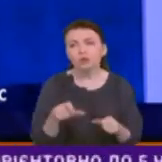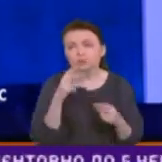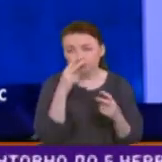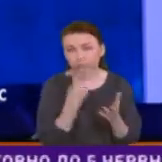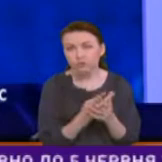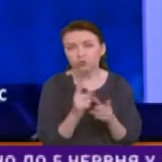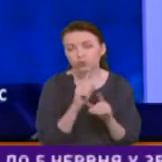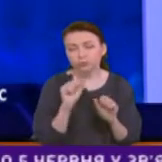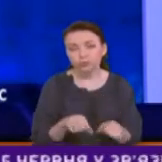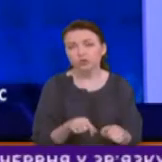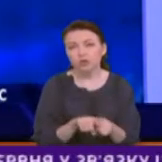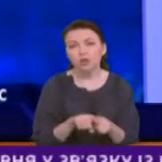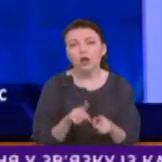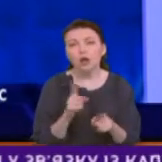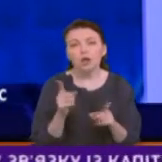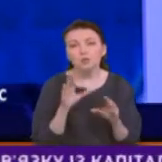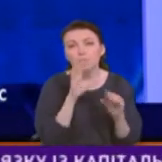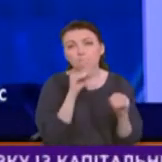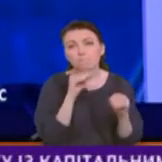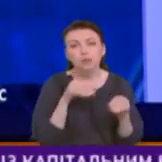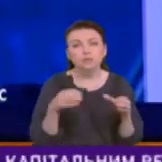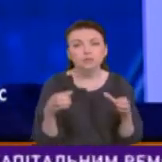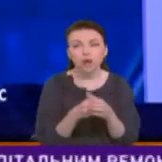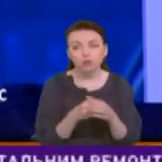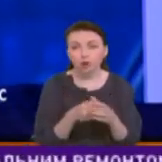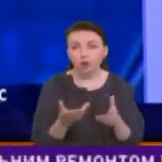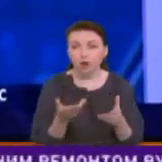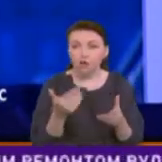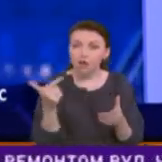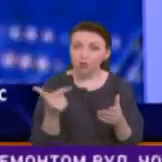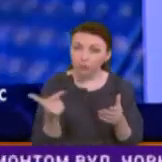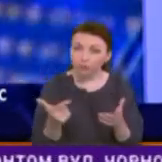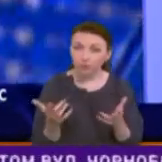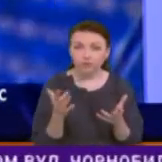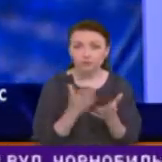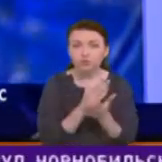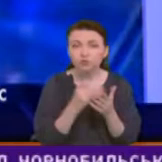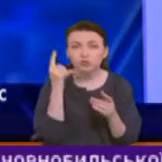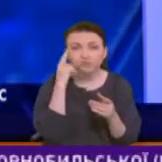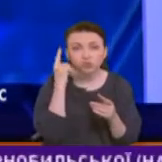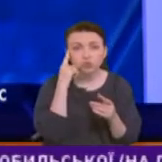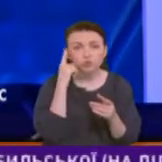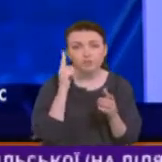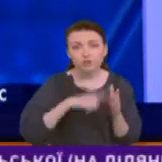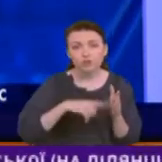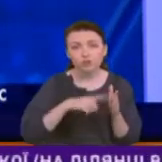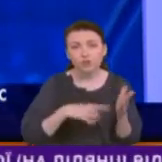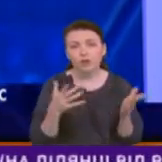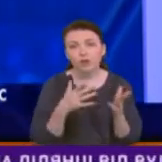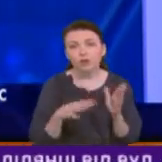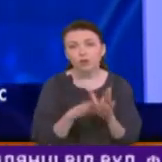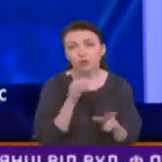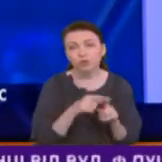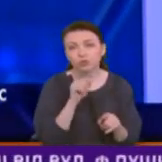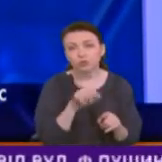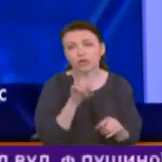можна пристати, і що ви не просто безмовне стадо, а ви є громадянами, ви є абсолютно свідомими віруючими, які обрали цю церкву